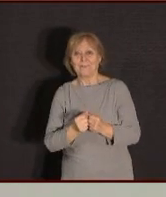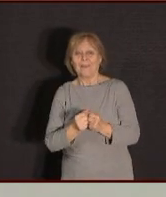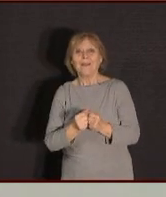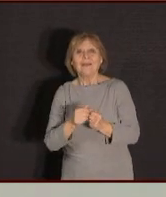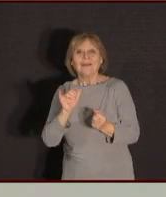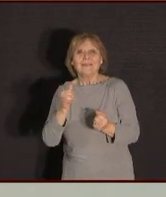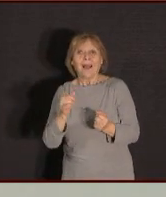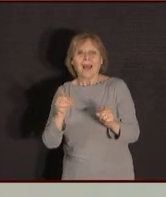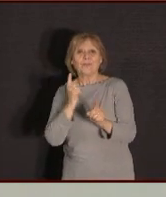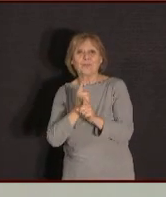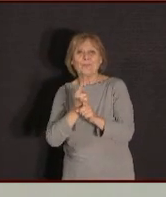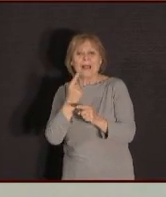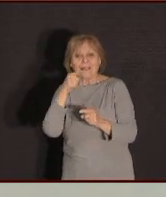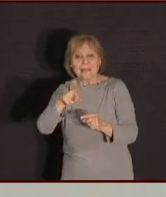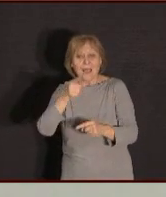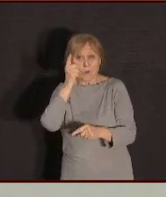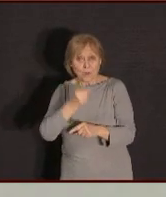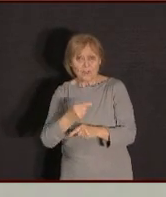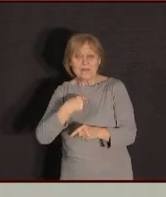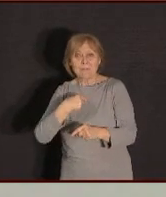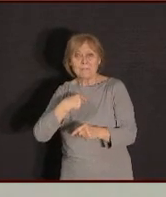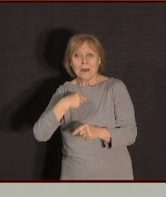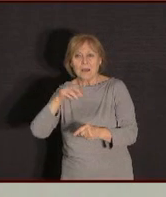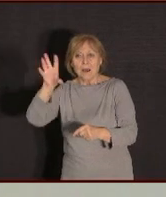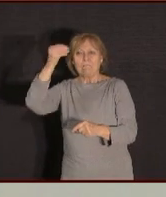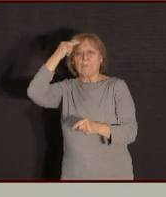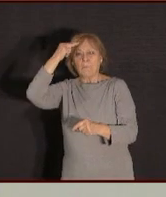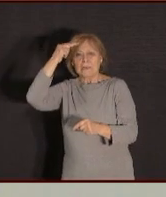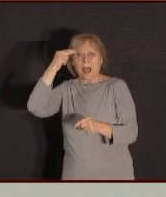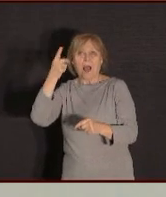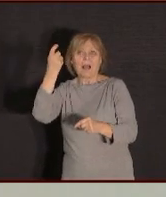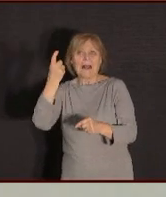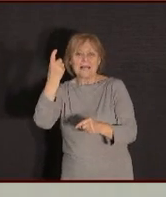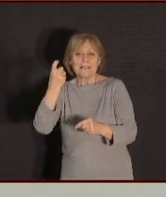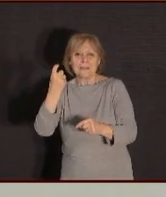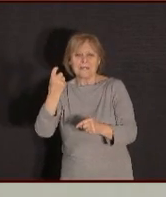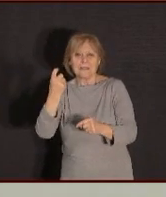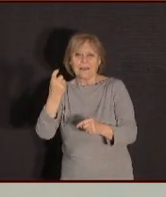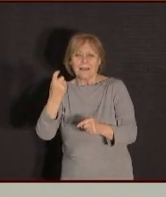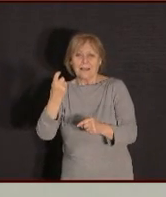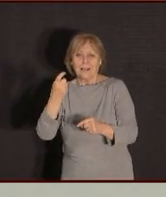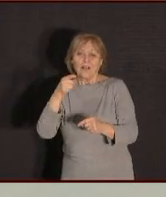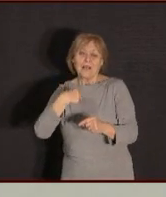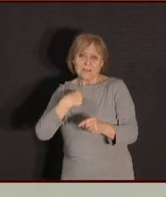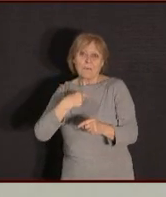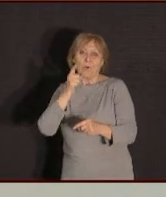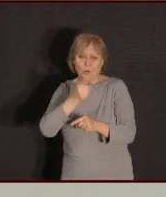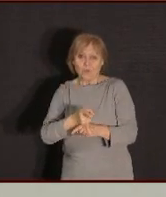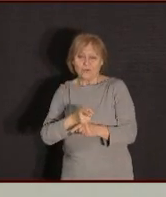Ja, tudi glede te odločitve sem prepoznala kot en klic. Sem se sicer za to